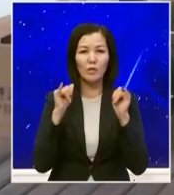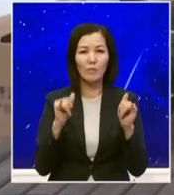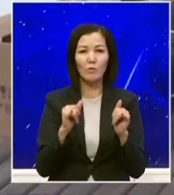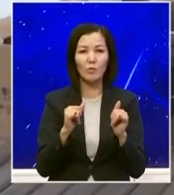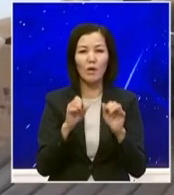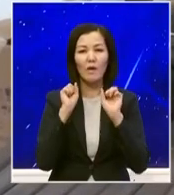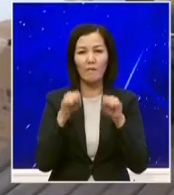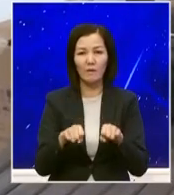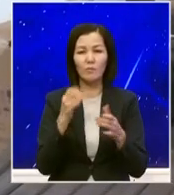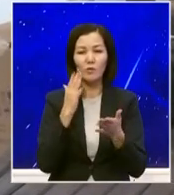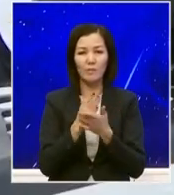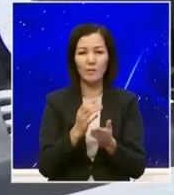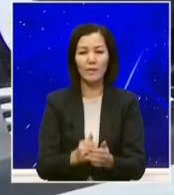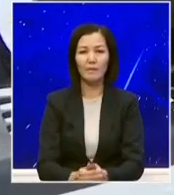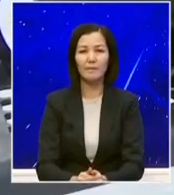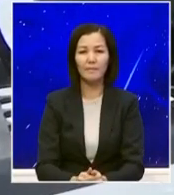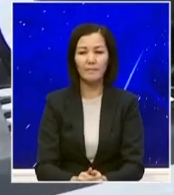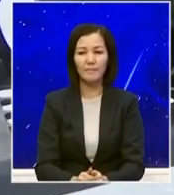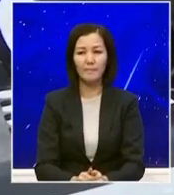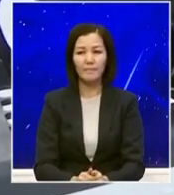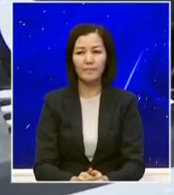тамаша мүмкіндік туып отыр.